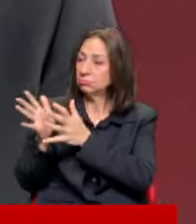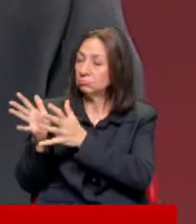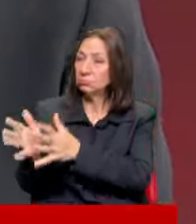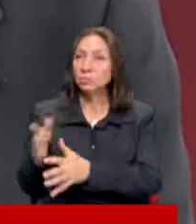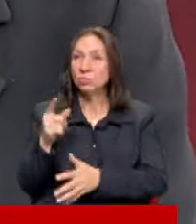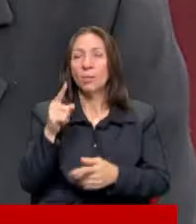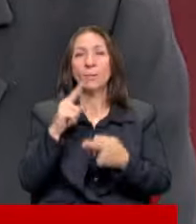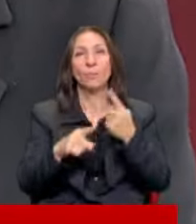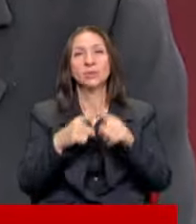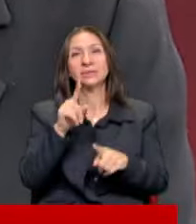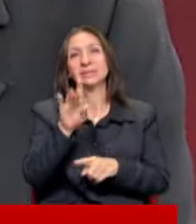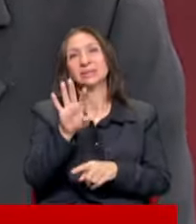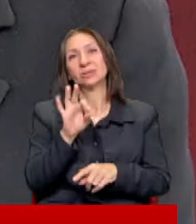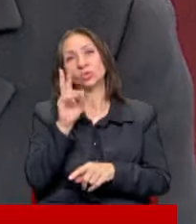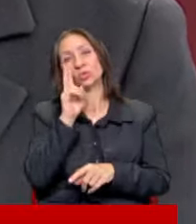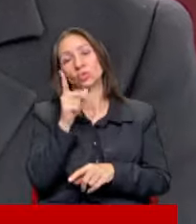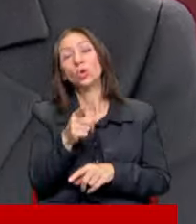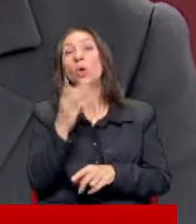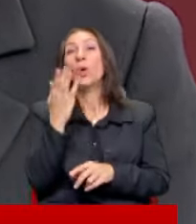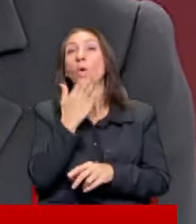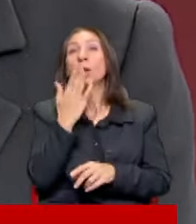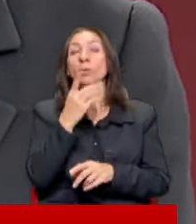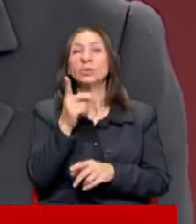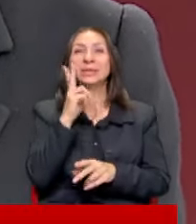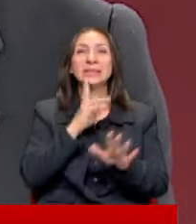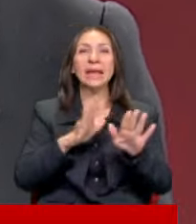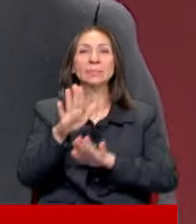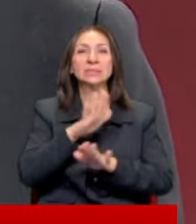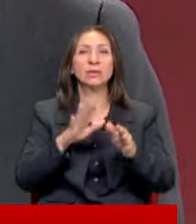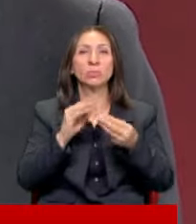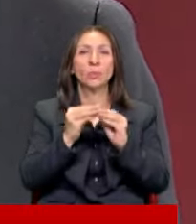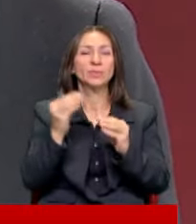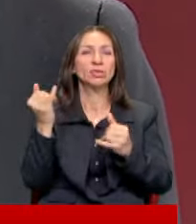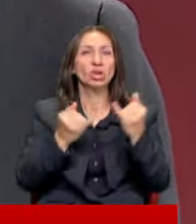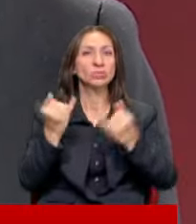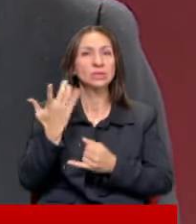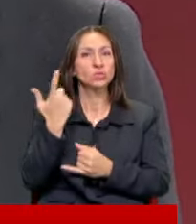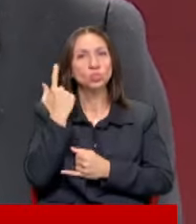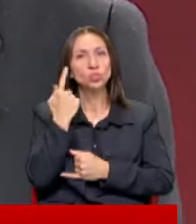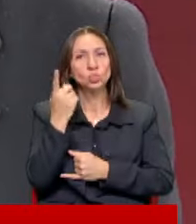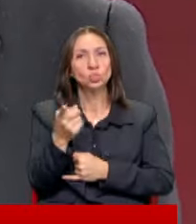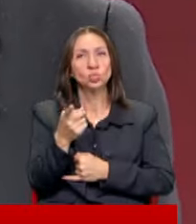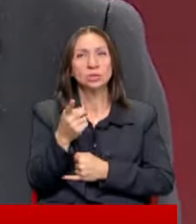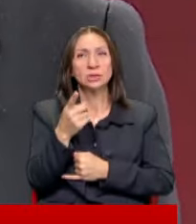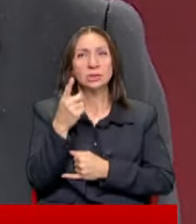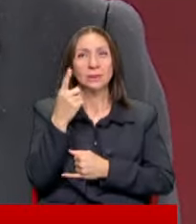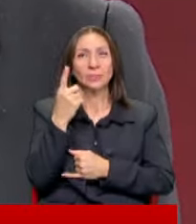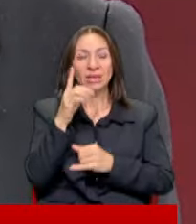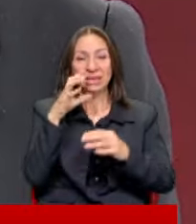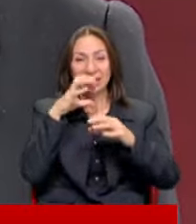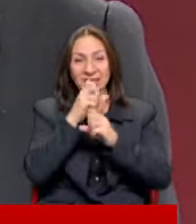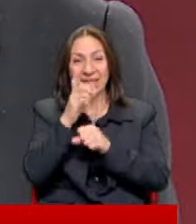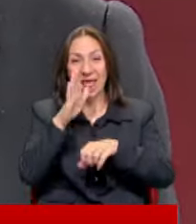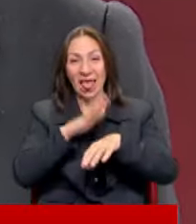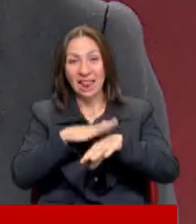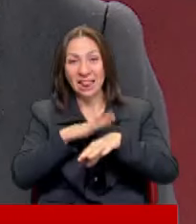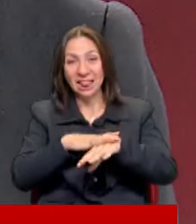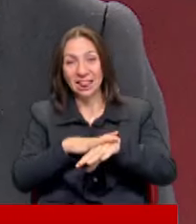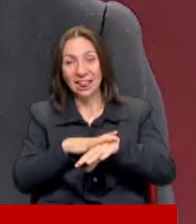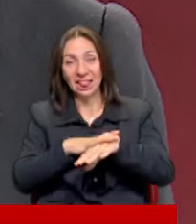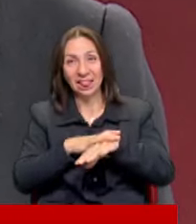bir siyasi tercihin sonucudur Peki Okullardaki bu hijyen tartışmasını siz nasıl okuyorsunuz bir el gizli bir el